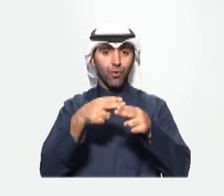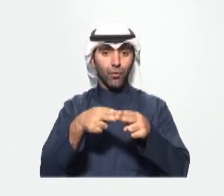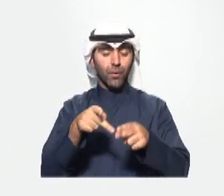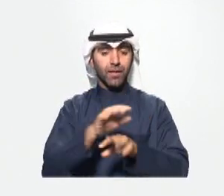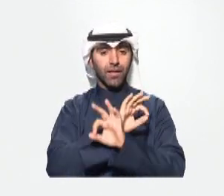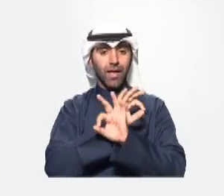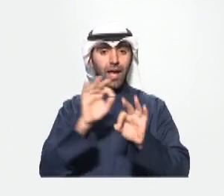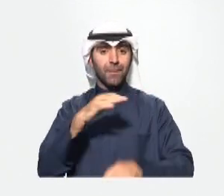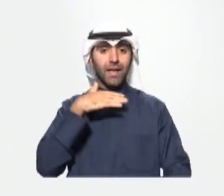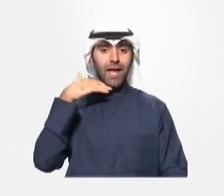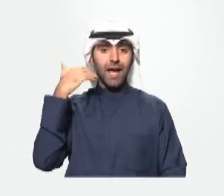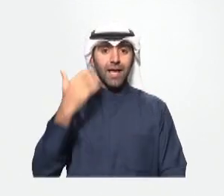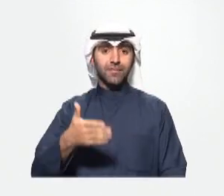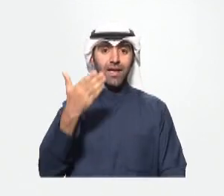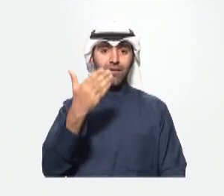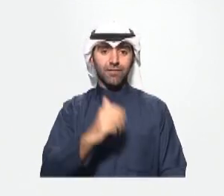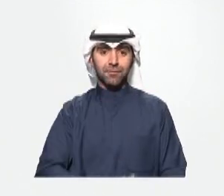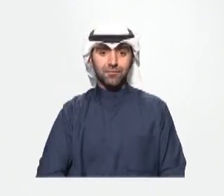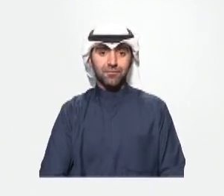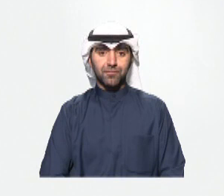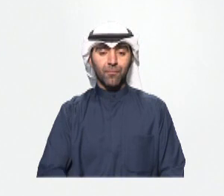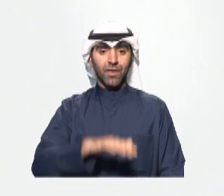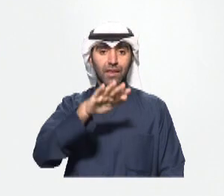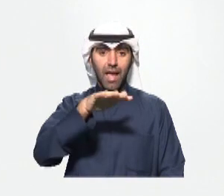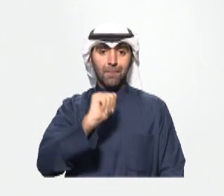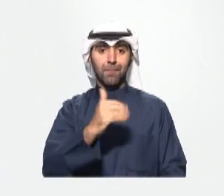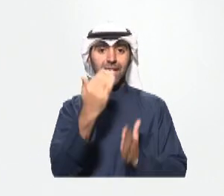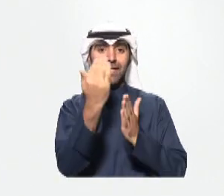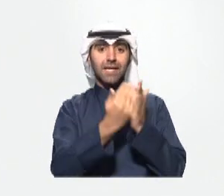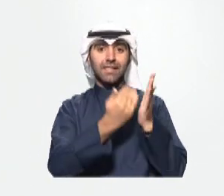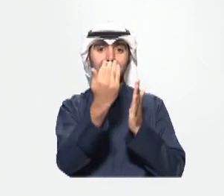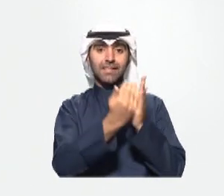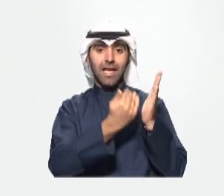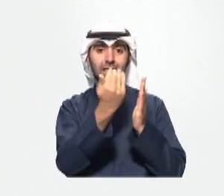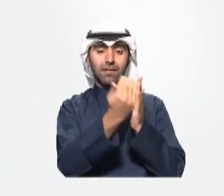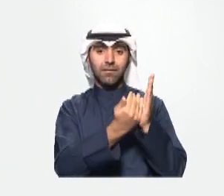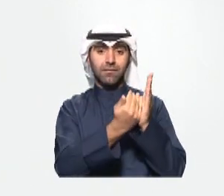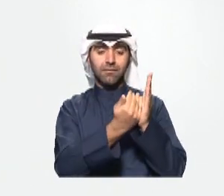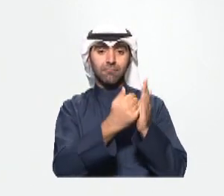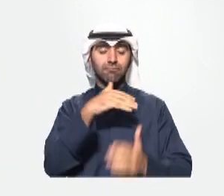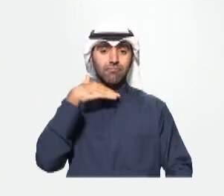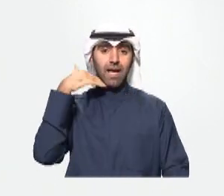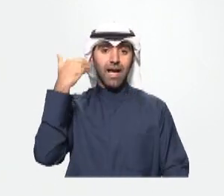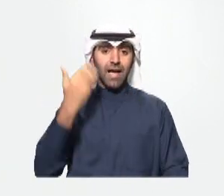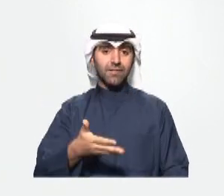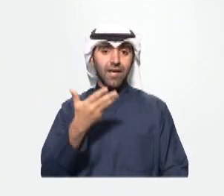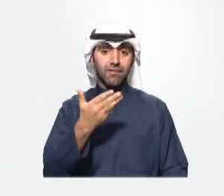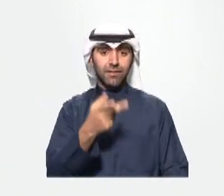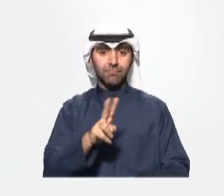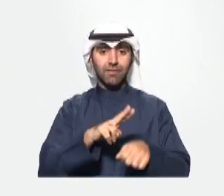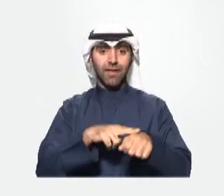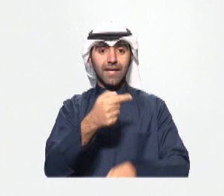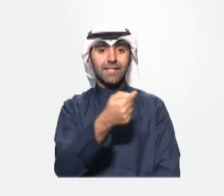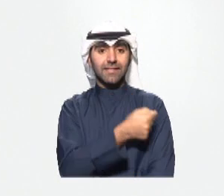الإقليمي، فلها تداعيات على الجانب الاقتصادي وقبل ذلك الجانب الصحي وكذلك على الجانب